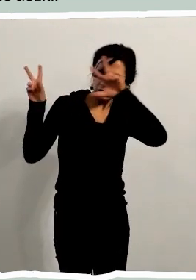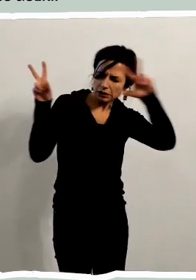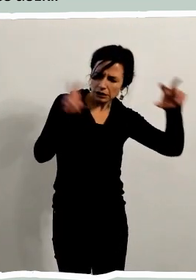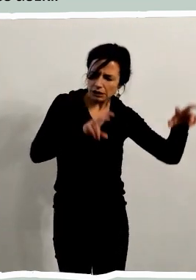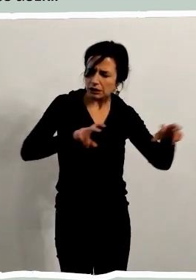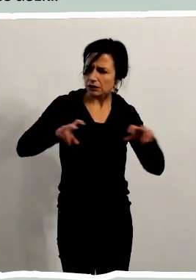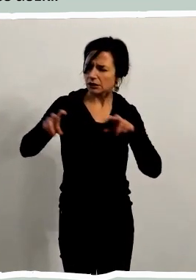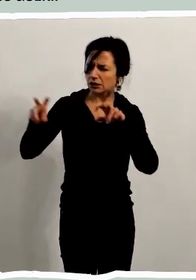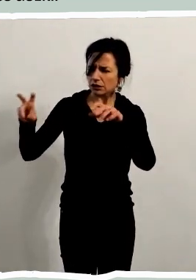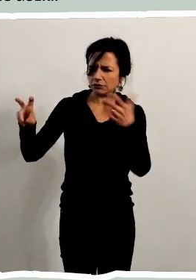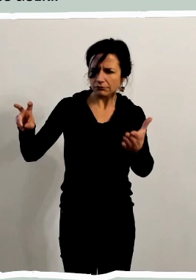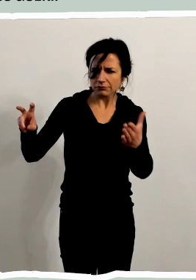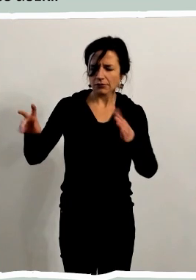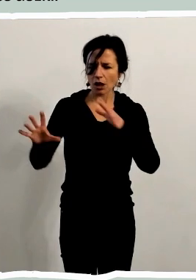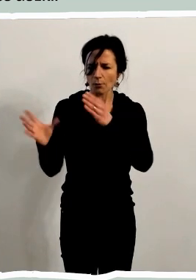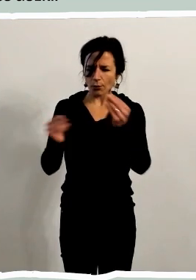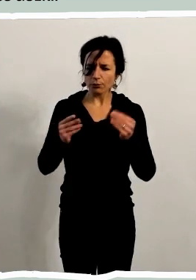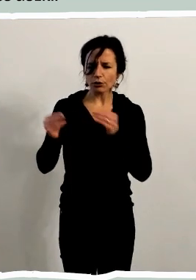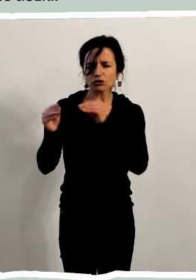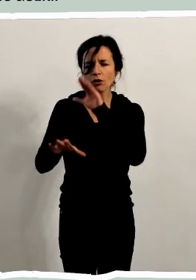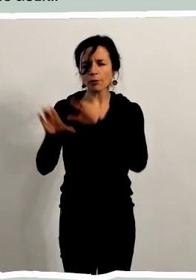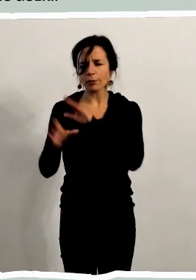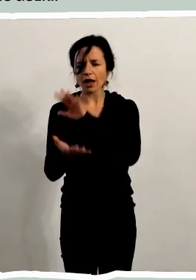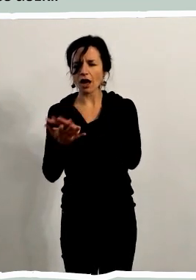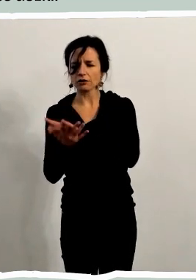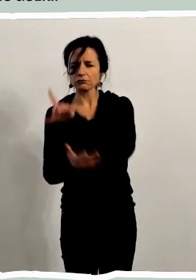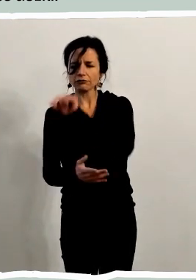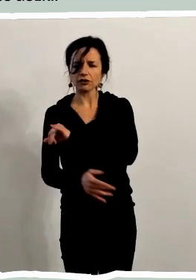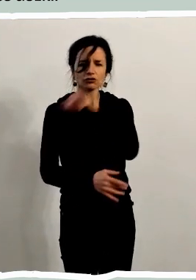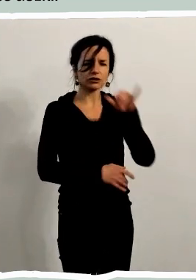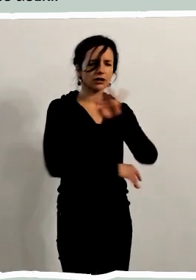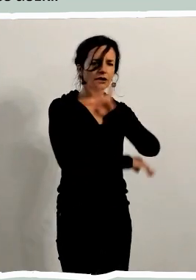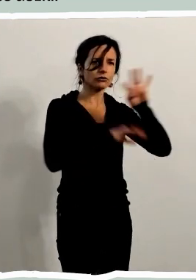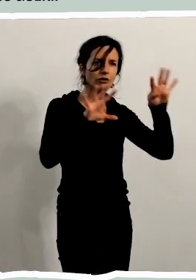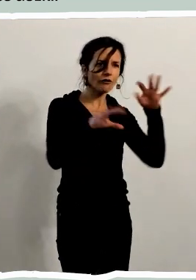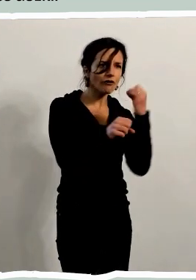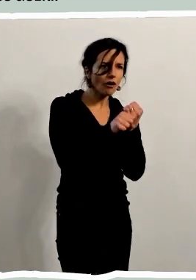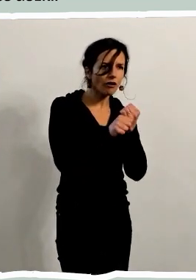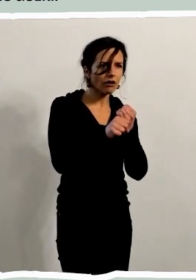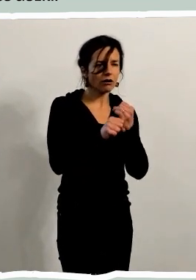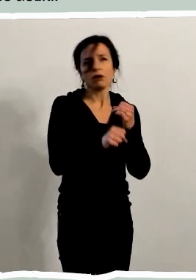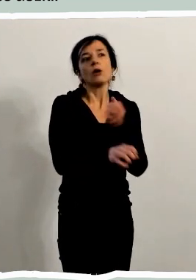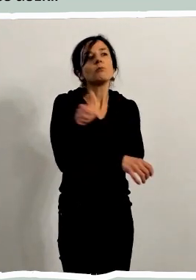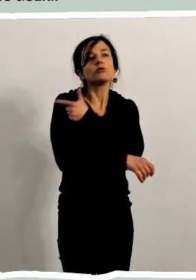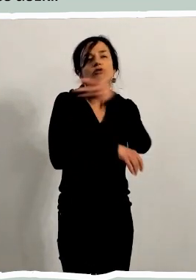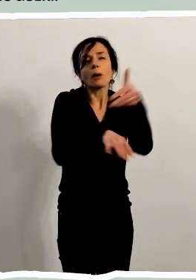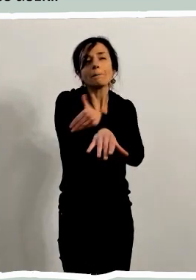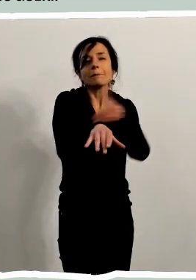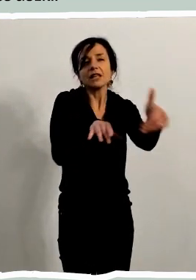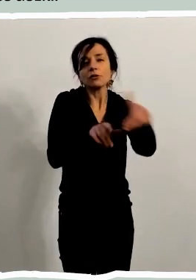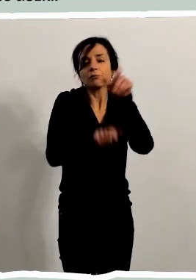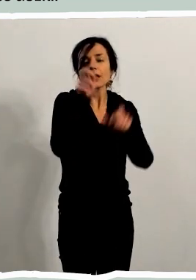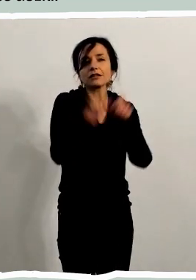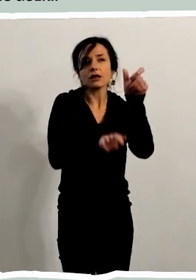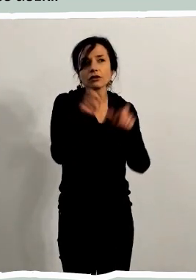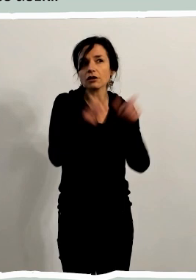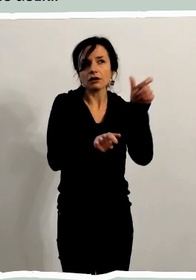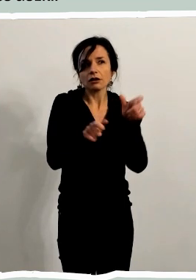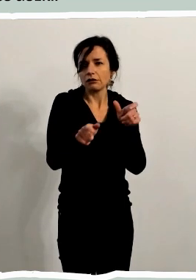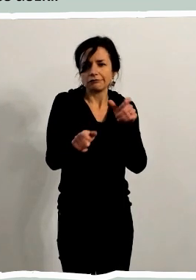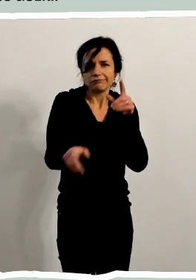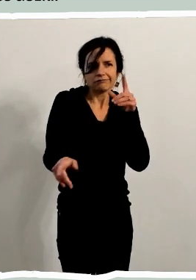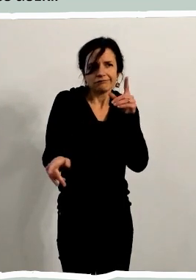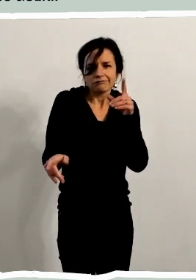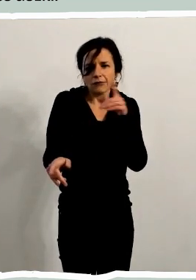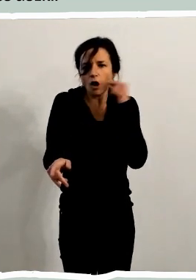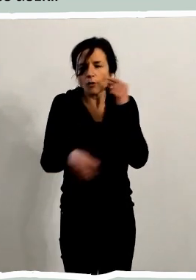âge de procréer, entre 20 et 49 ans, eh bien, plusieurs millions de femmes et d'hommes vont avoir des difficultés à concevoir,